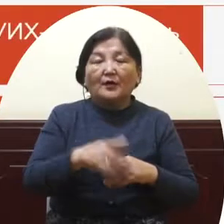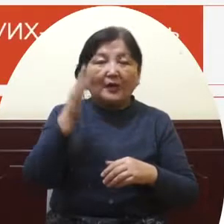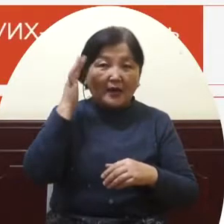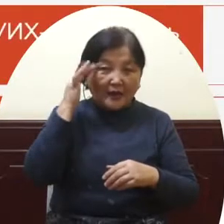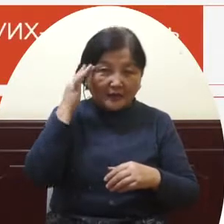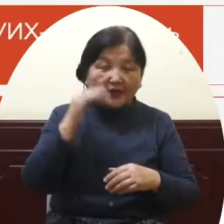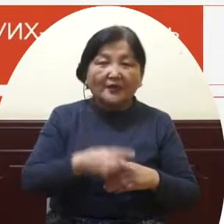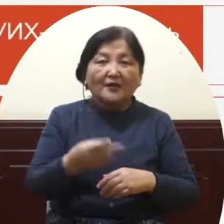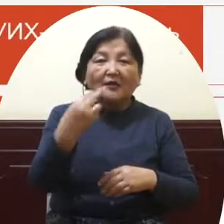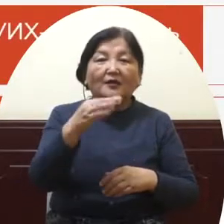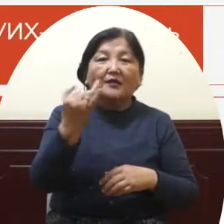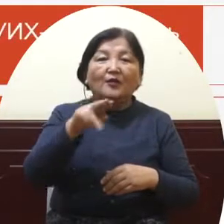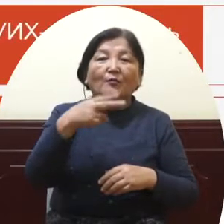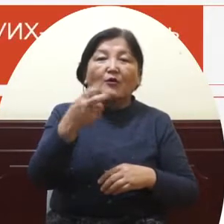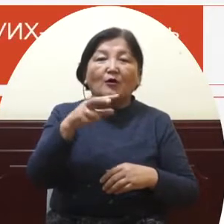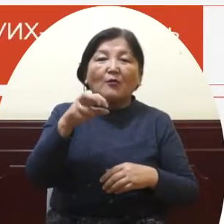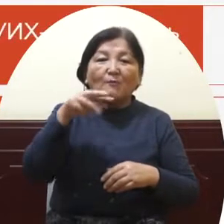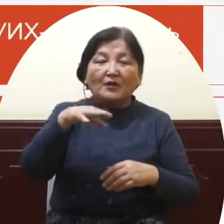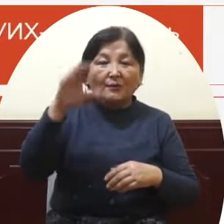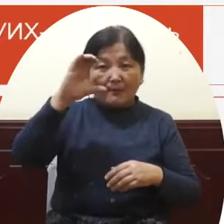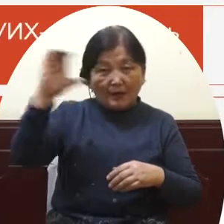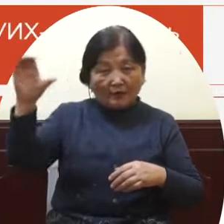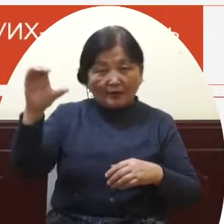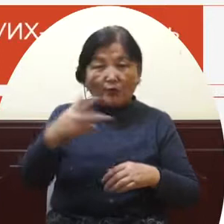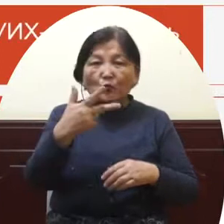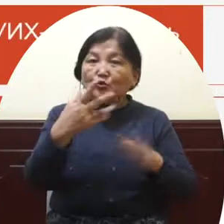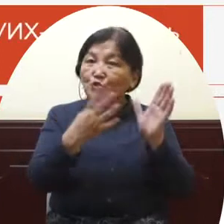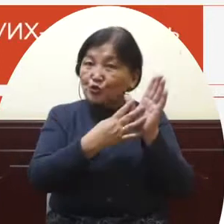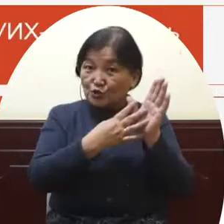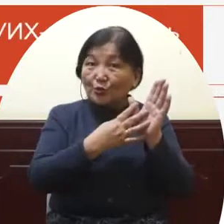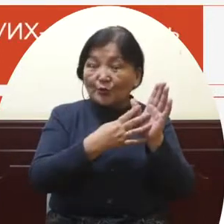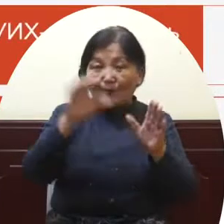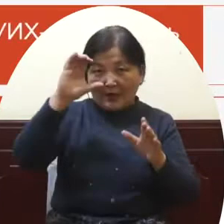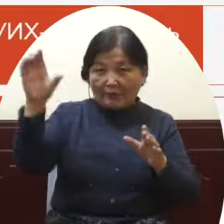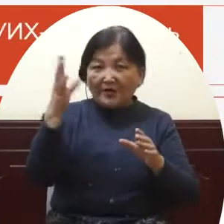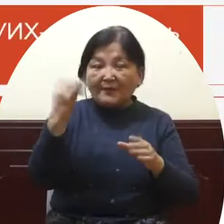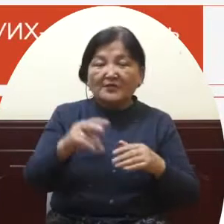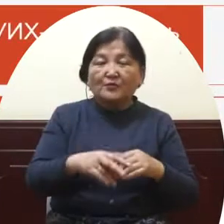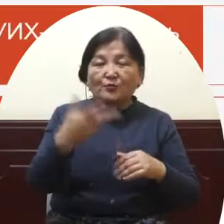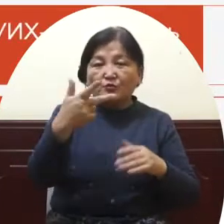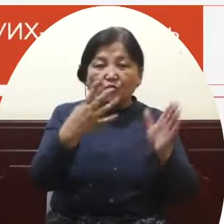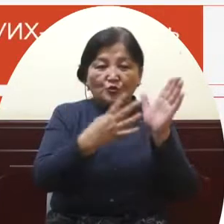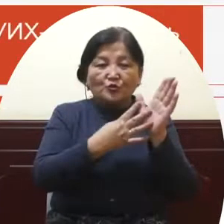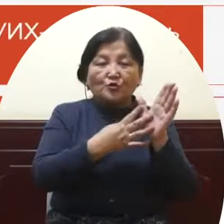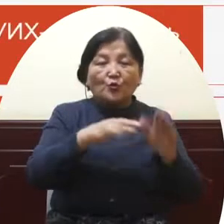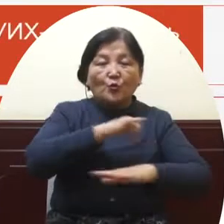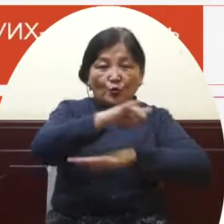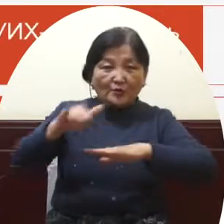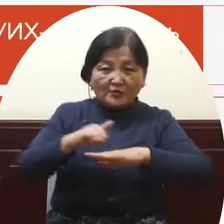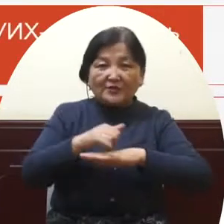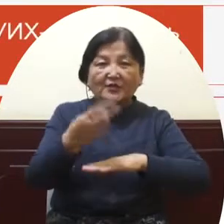гадаадын дипломат байгууллагатай 39 байгууллага байсан. 39 улс орнуудаас газраас